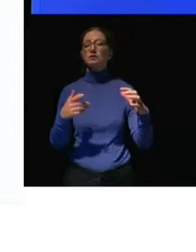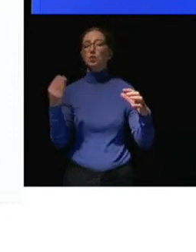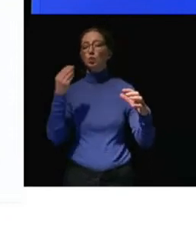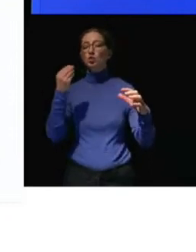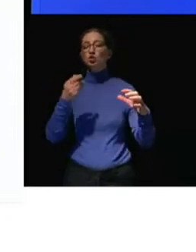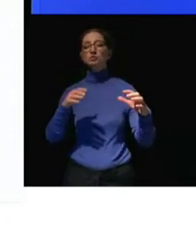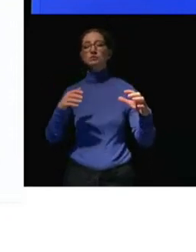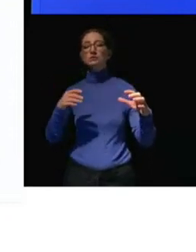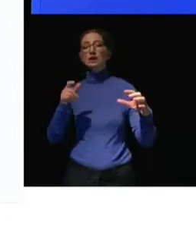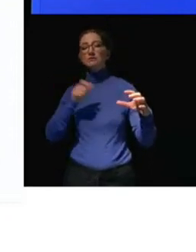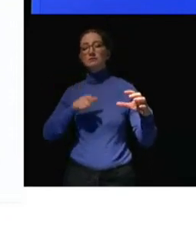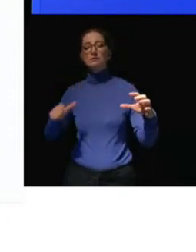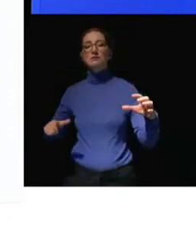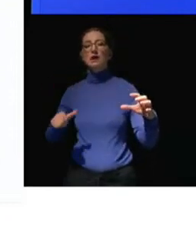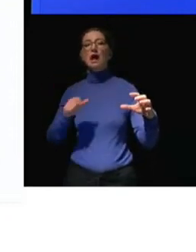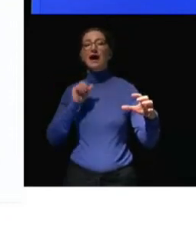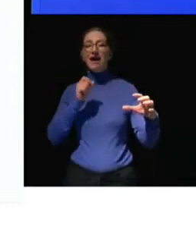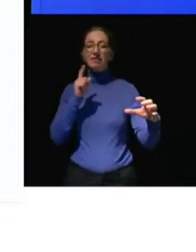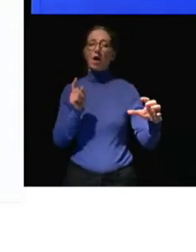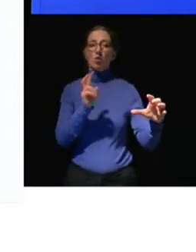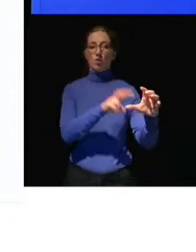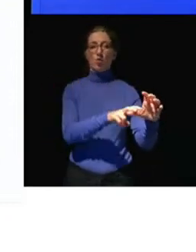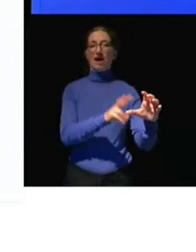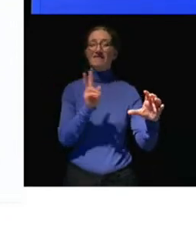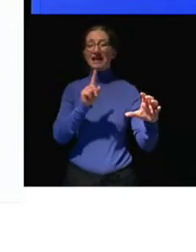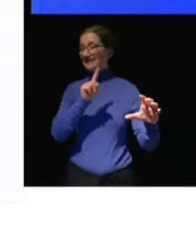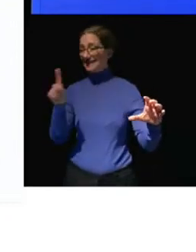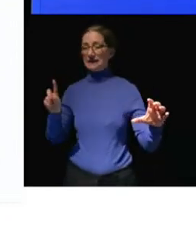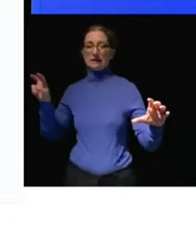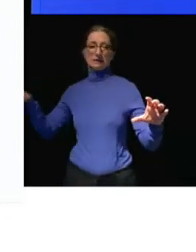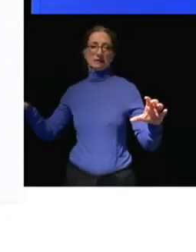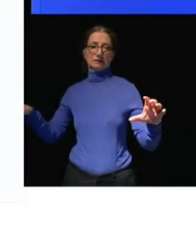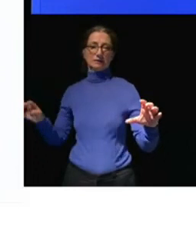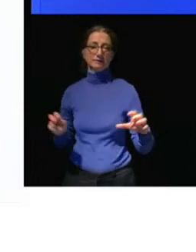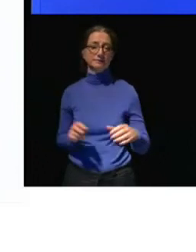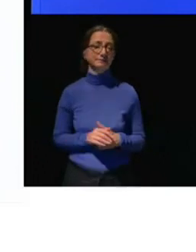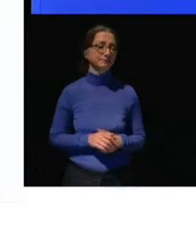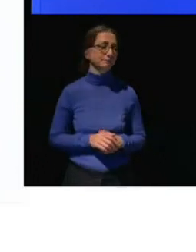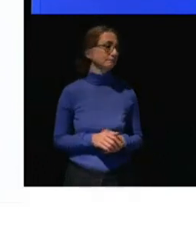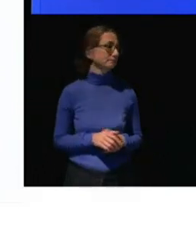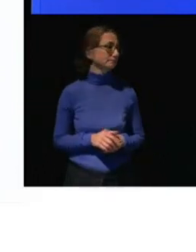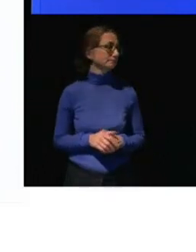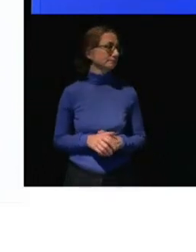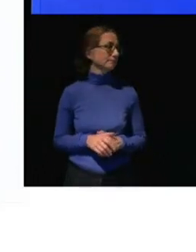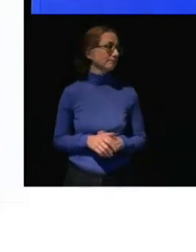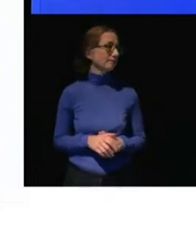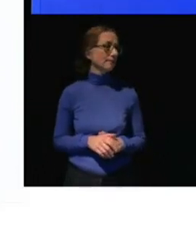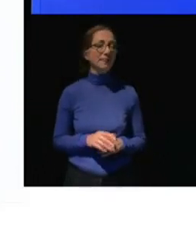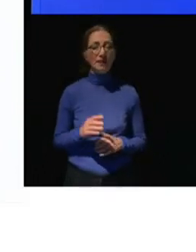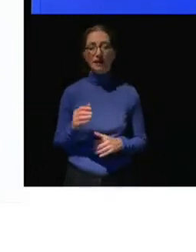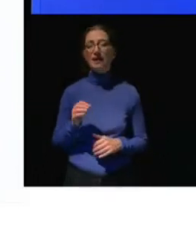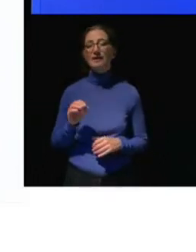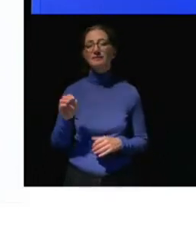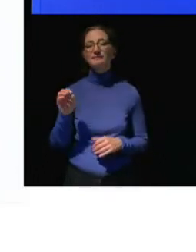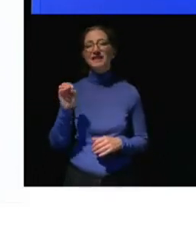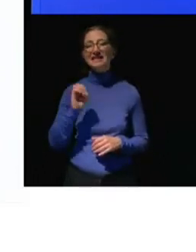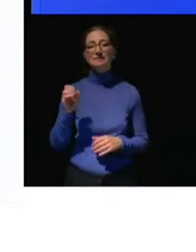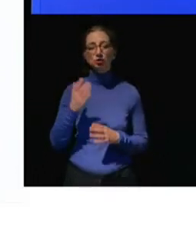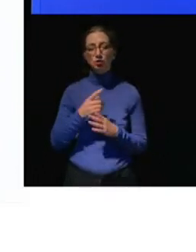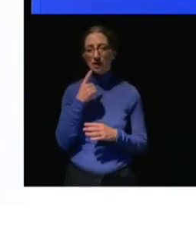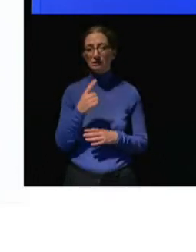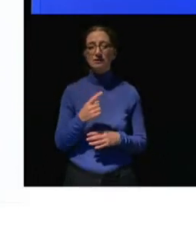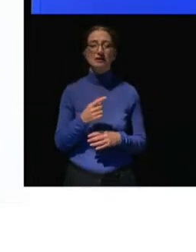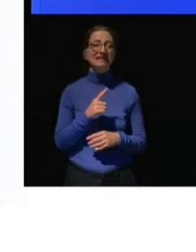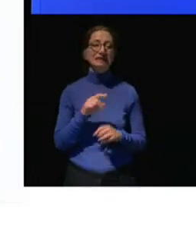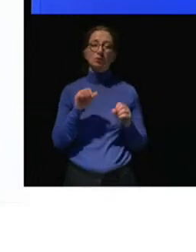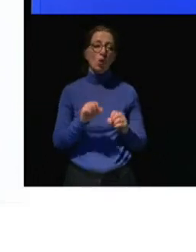können, die nicht über die KSK versichert sind. Genau, Elisabeth hat es auch schon gesagt, es ist nicht möglich, das